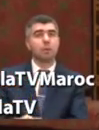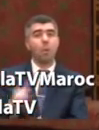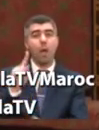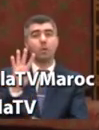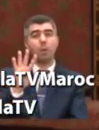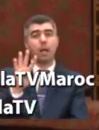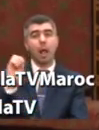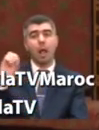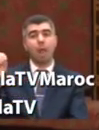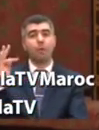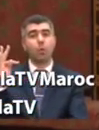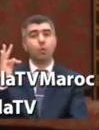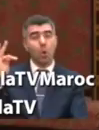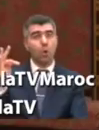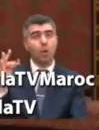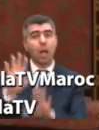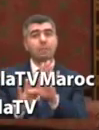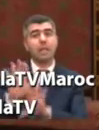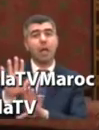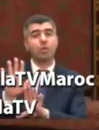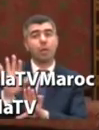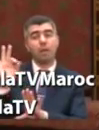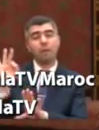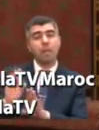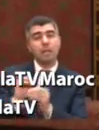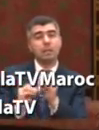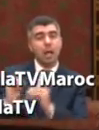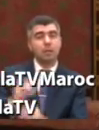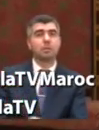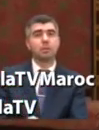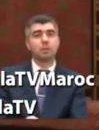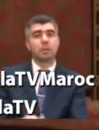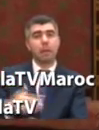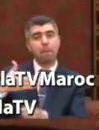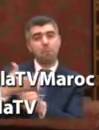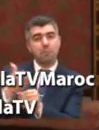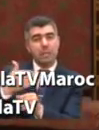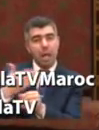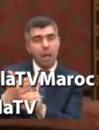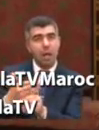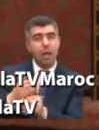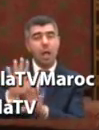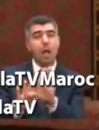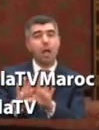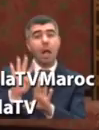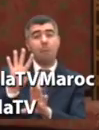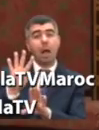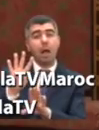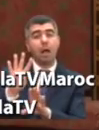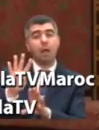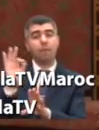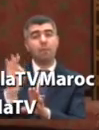طن 15 مره الحجم ديال الموسم الفارط، البصل 17000 طن بعض المرات الحجم